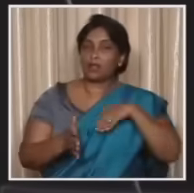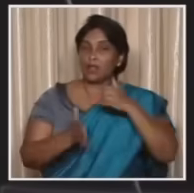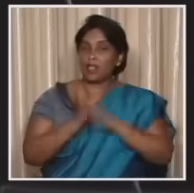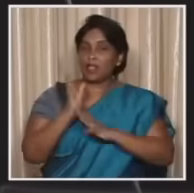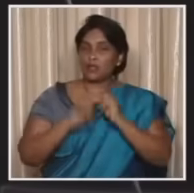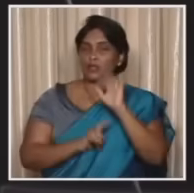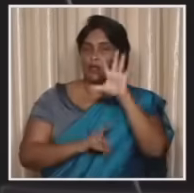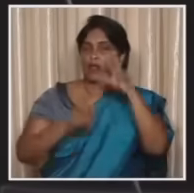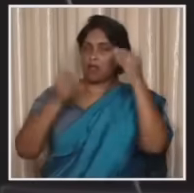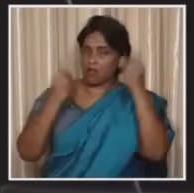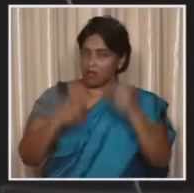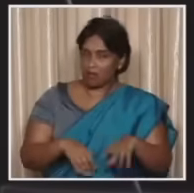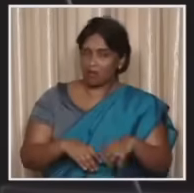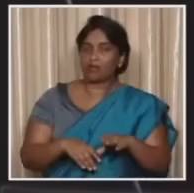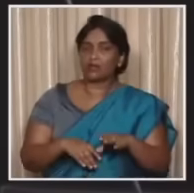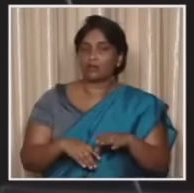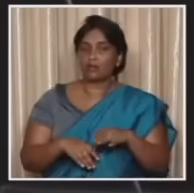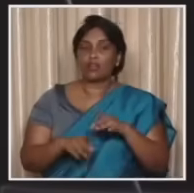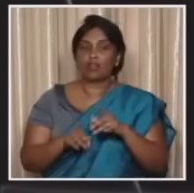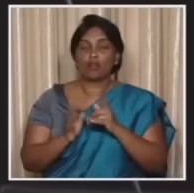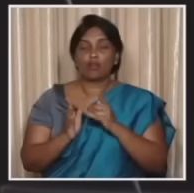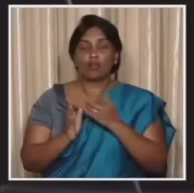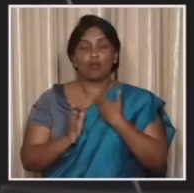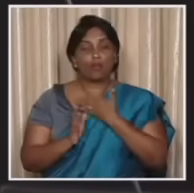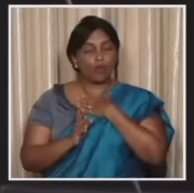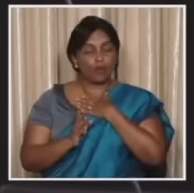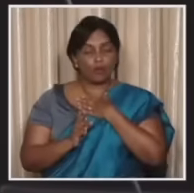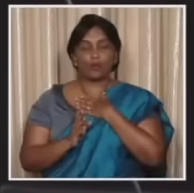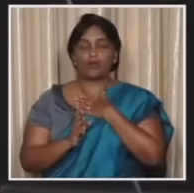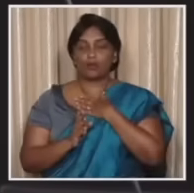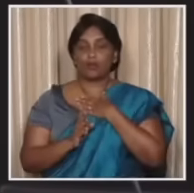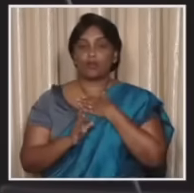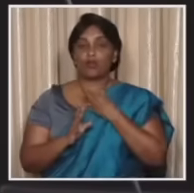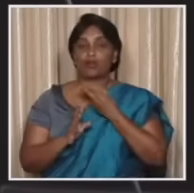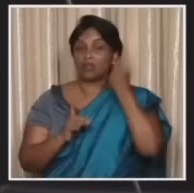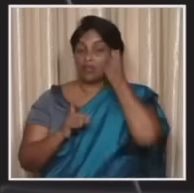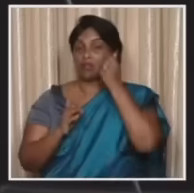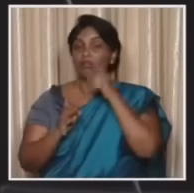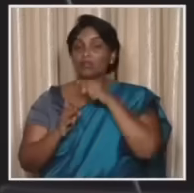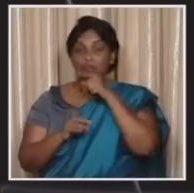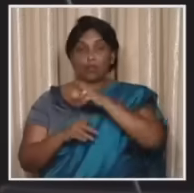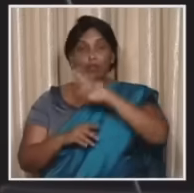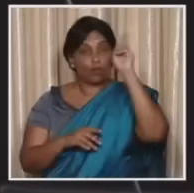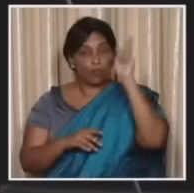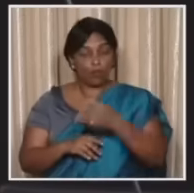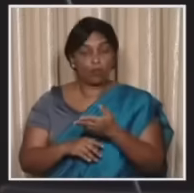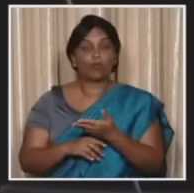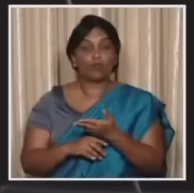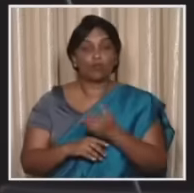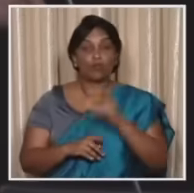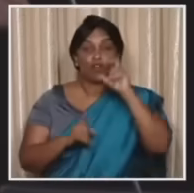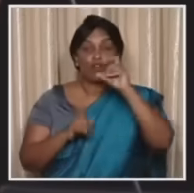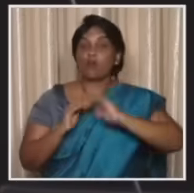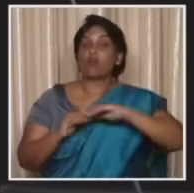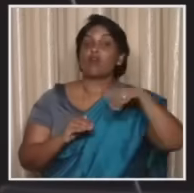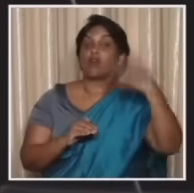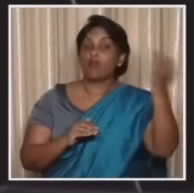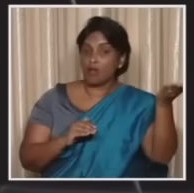ආසන පහම පරාදයි. හරිද? බොරු යෝජනාවක් මේ කොළඹ නගරේ දාලා තියෙනවා. ඔබතුමන්ලා දිනපු කොළඹින්